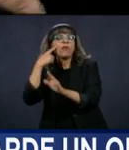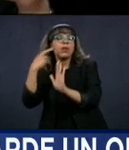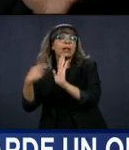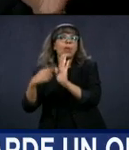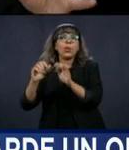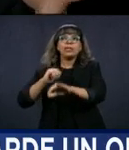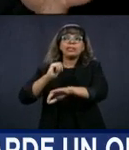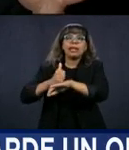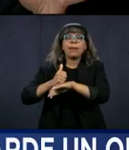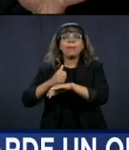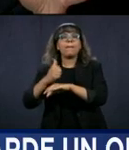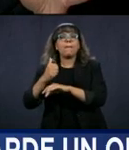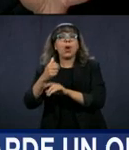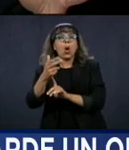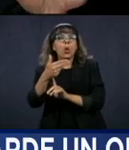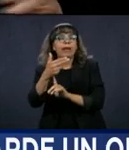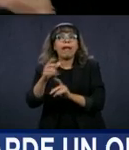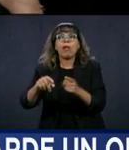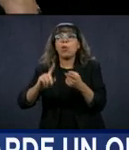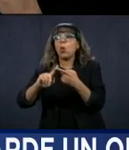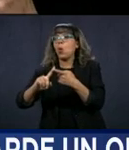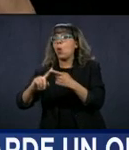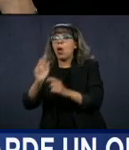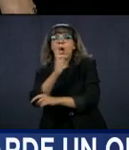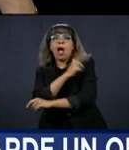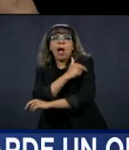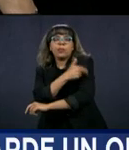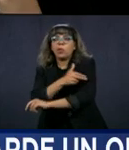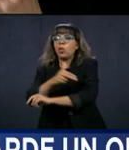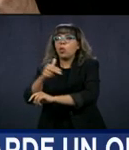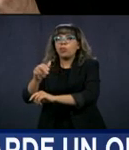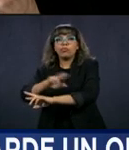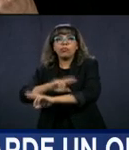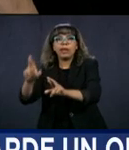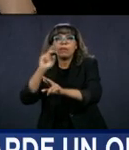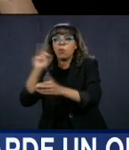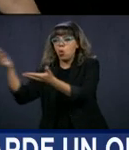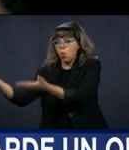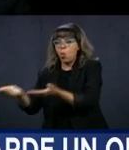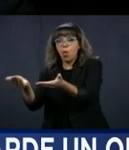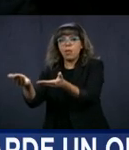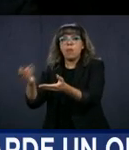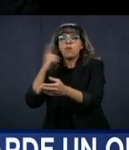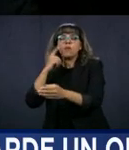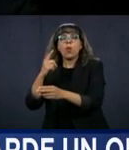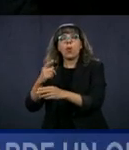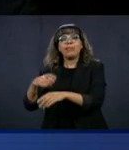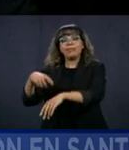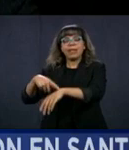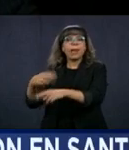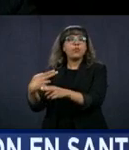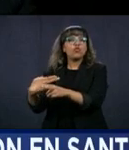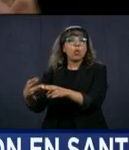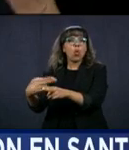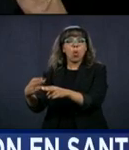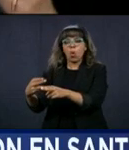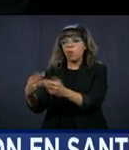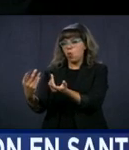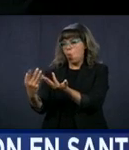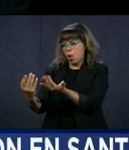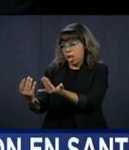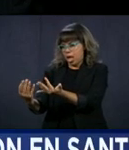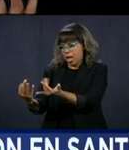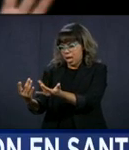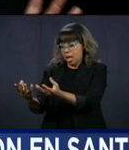hôtels. Il y a aussi l'Hôtel Dieu qui est mobilisé. Nous avons les espaces, mais on a besoin de plus de personnel en ce moment pour s'occuper de ces